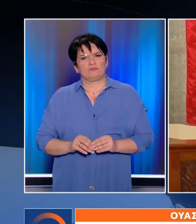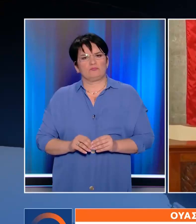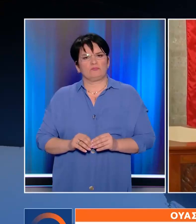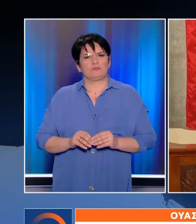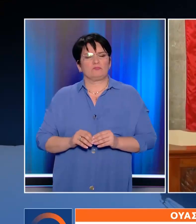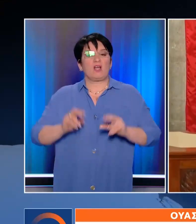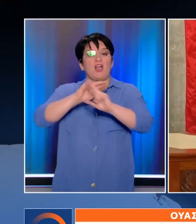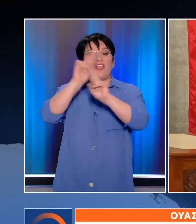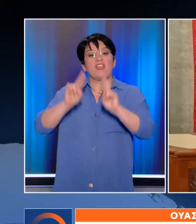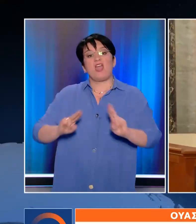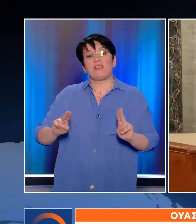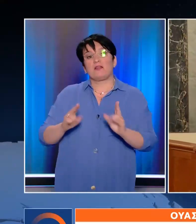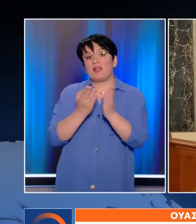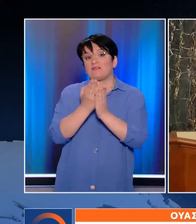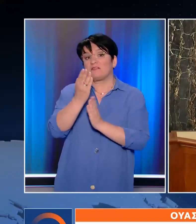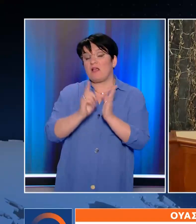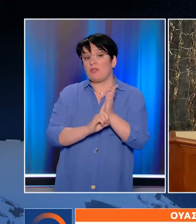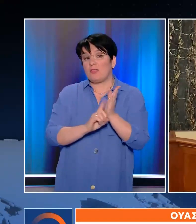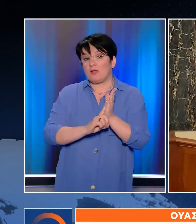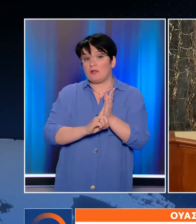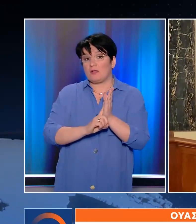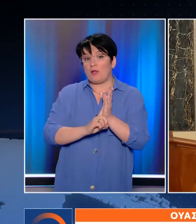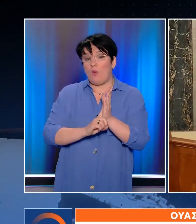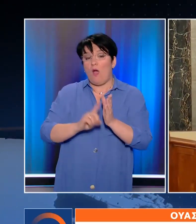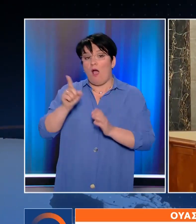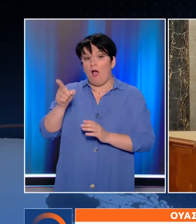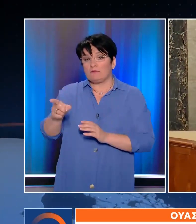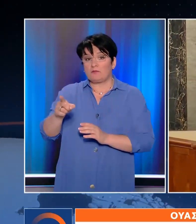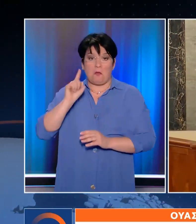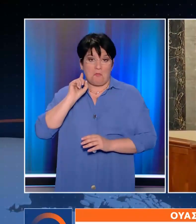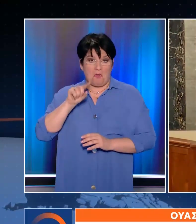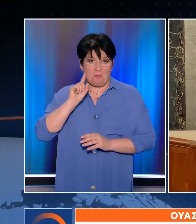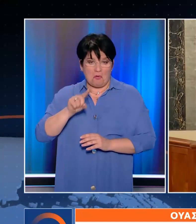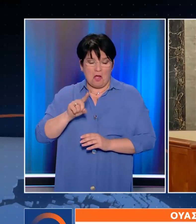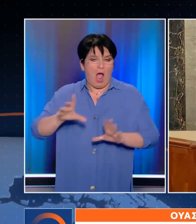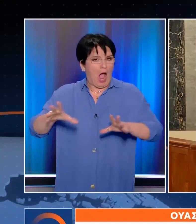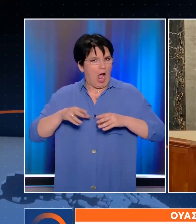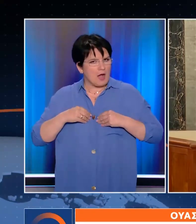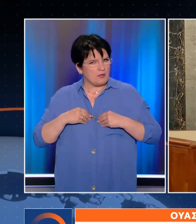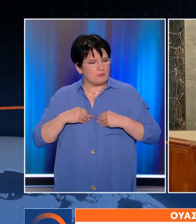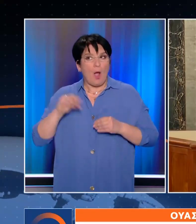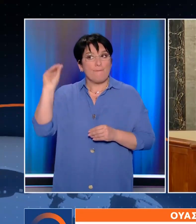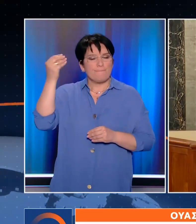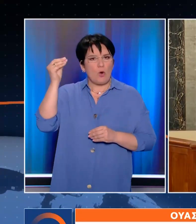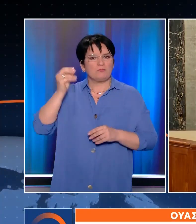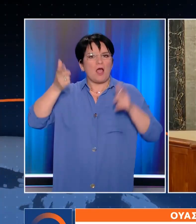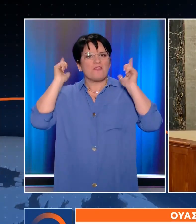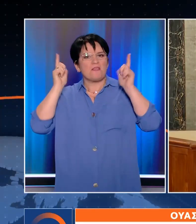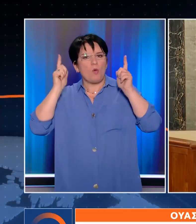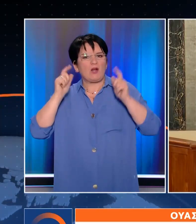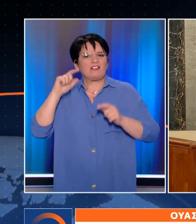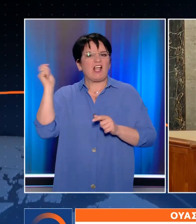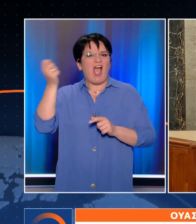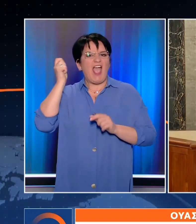καταλύουν το διεθνές δίκαιο δεν θα γίνουν ανοιχτά από τα πολιτισμένα δημοκρατικά